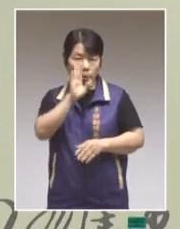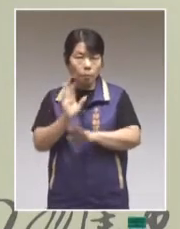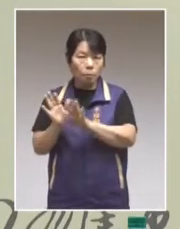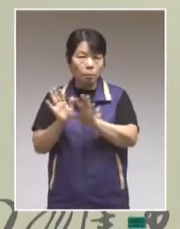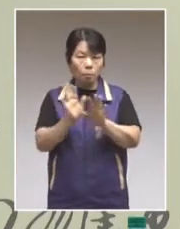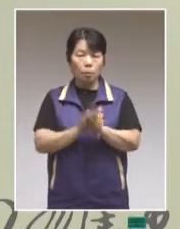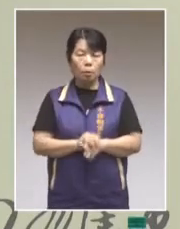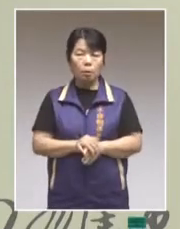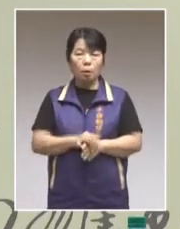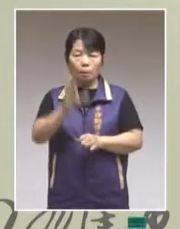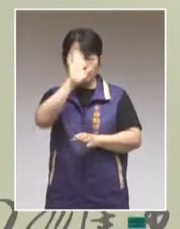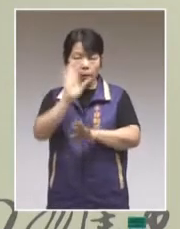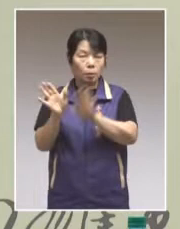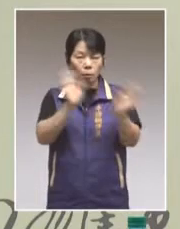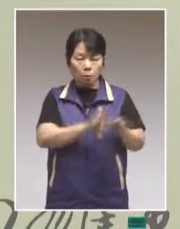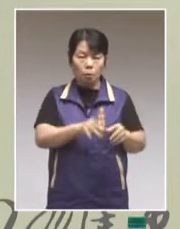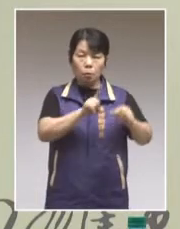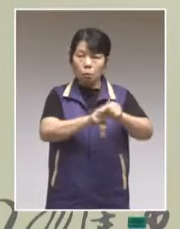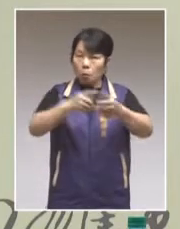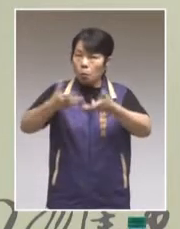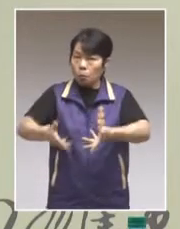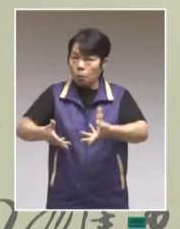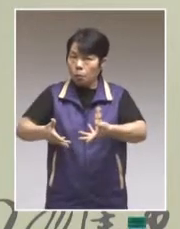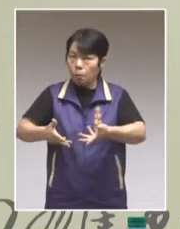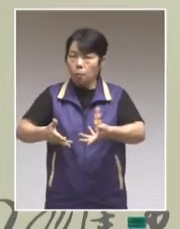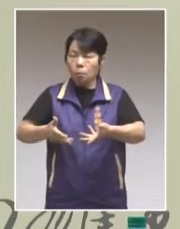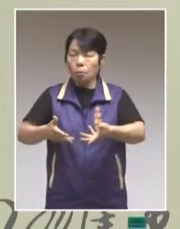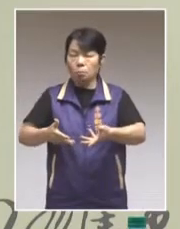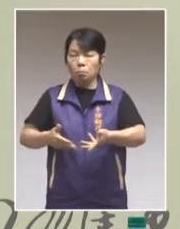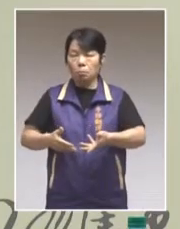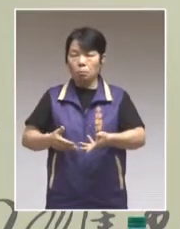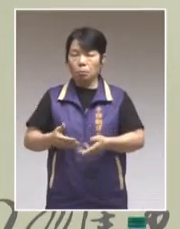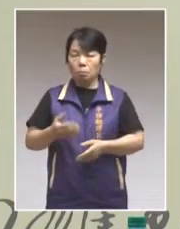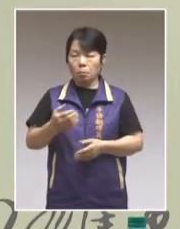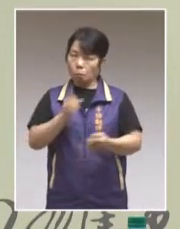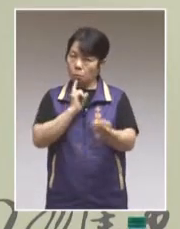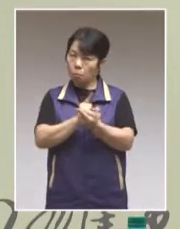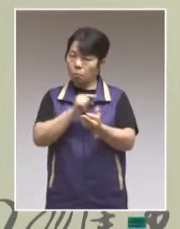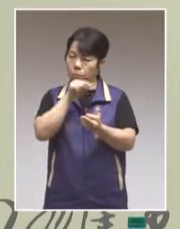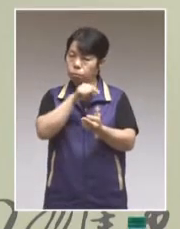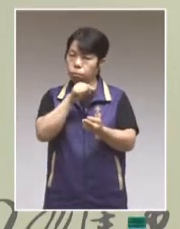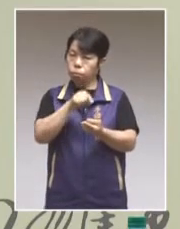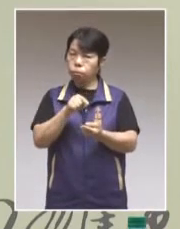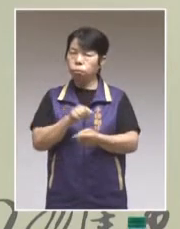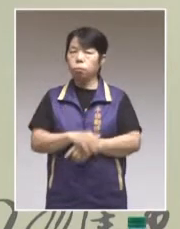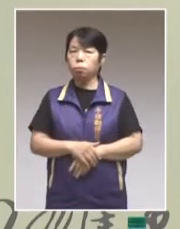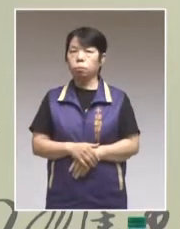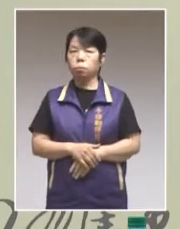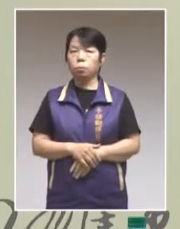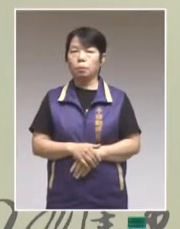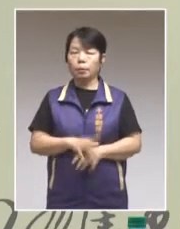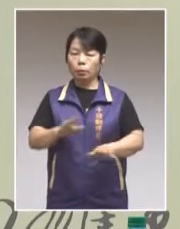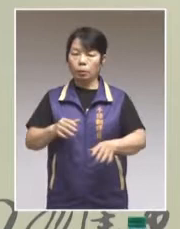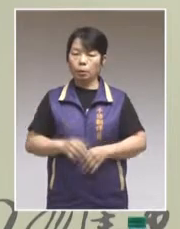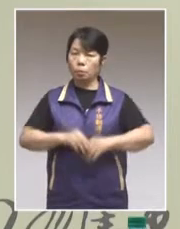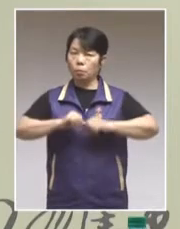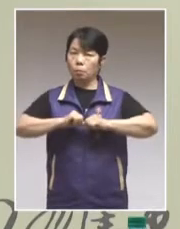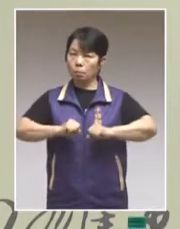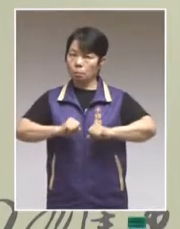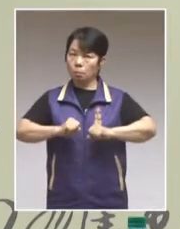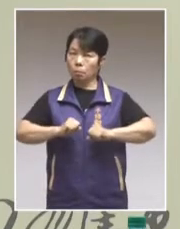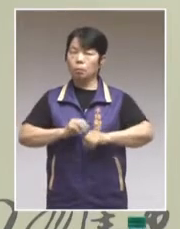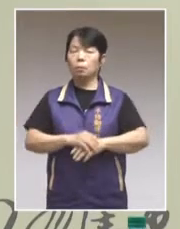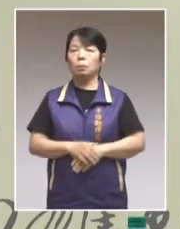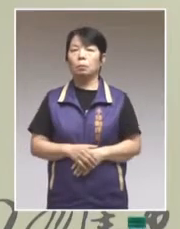比较中症或者是重症，真的是也可能有对他的 这个健康或者